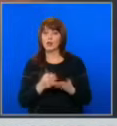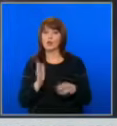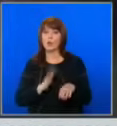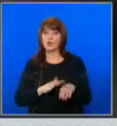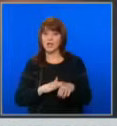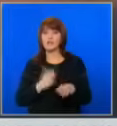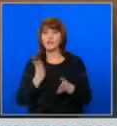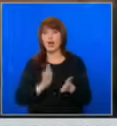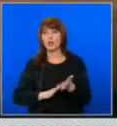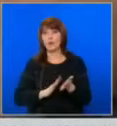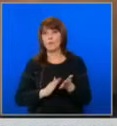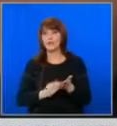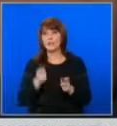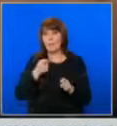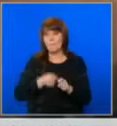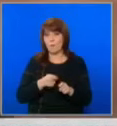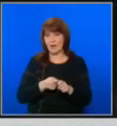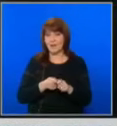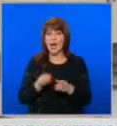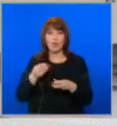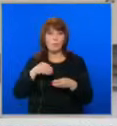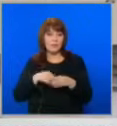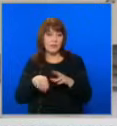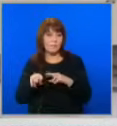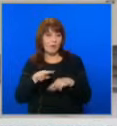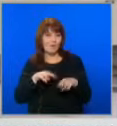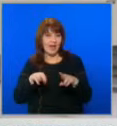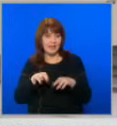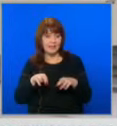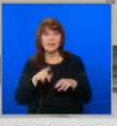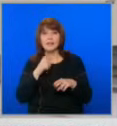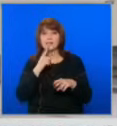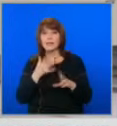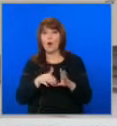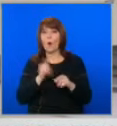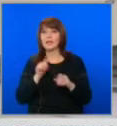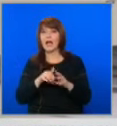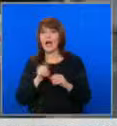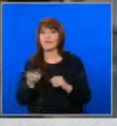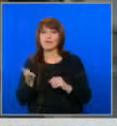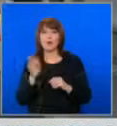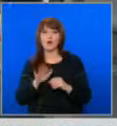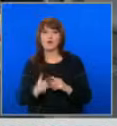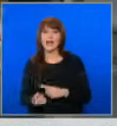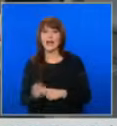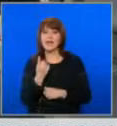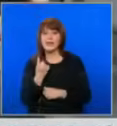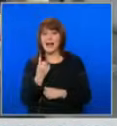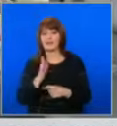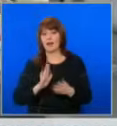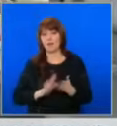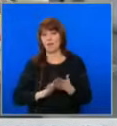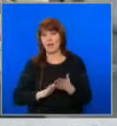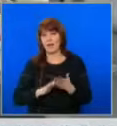документите им са подправени а след допълнителни проверки зареди неистински документи са отказани на още над 1000 даването на българско